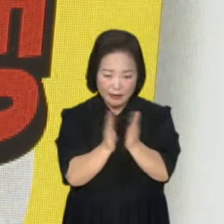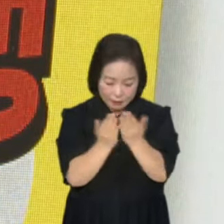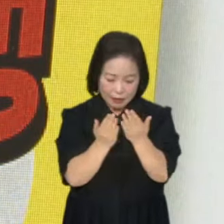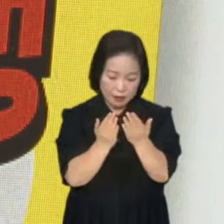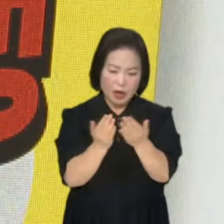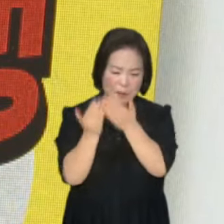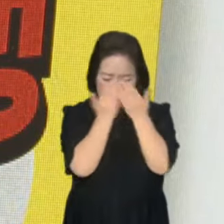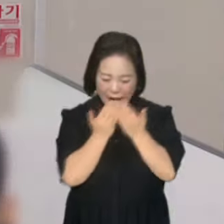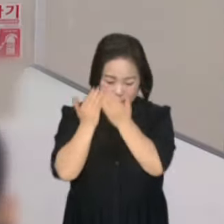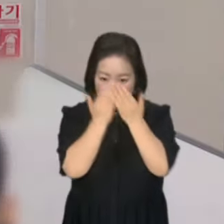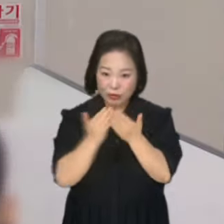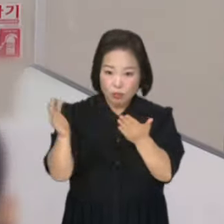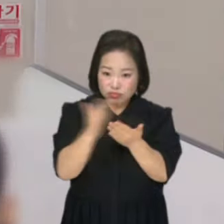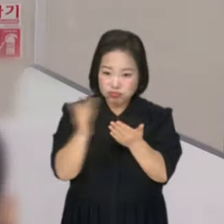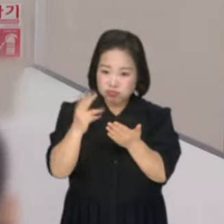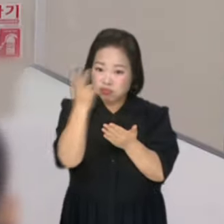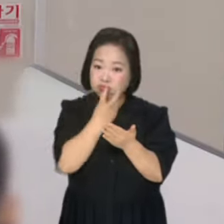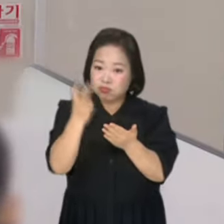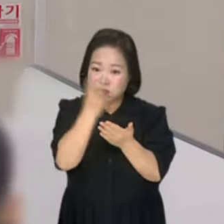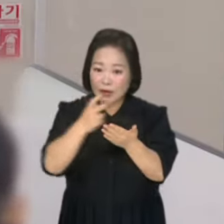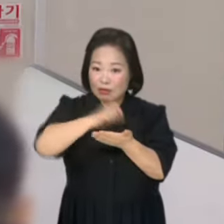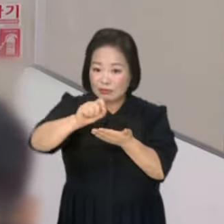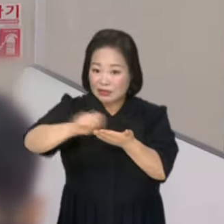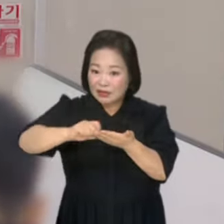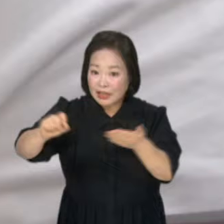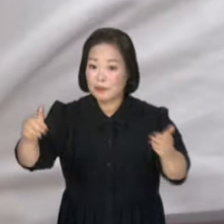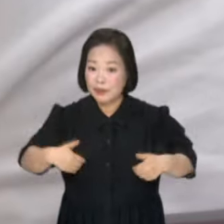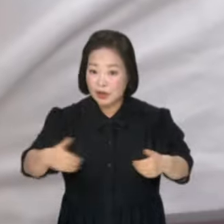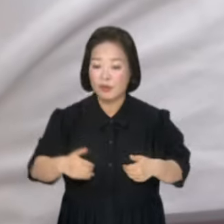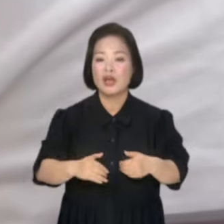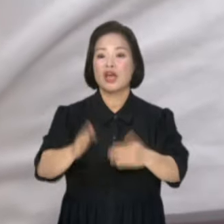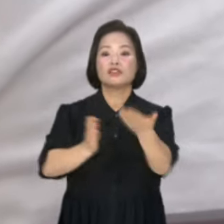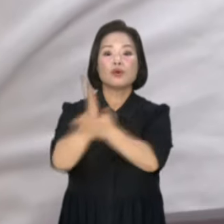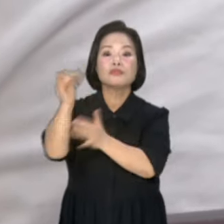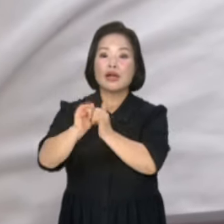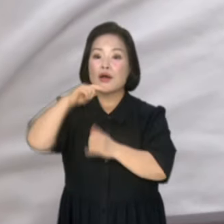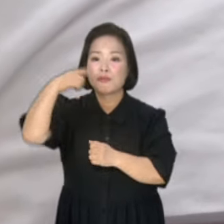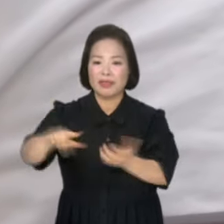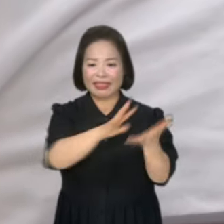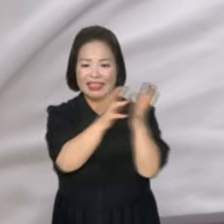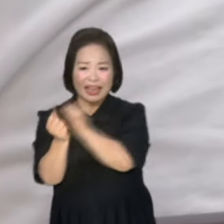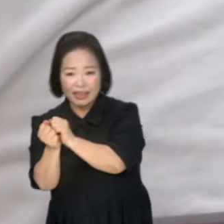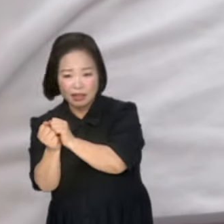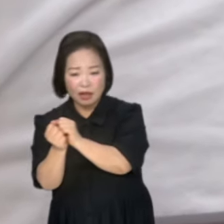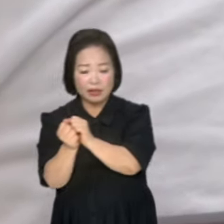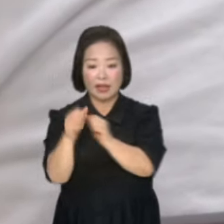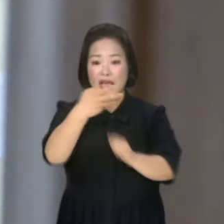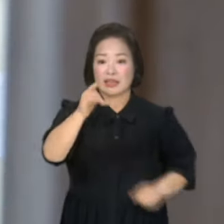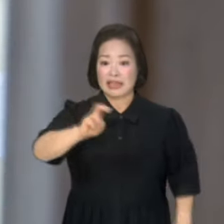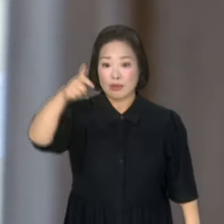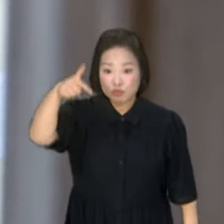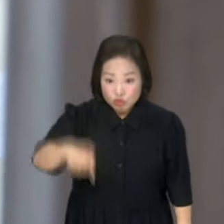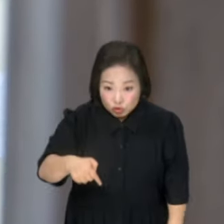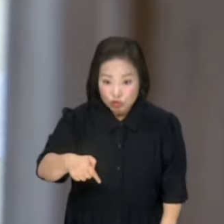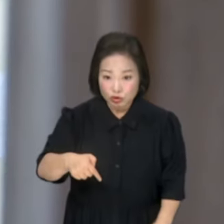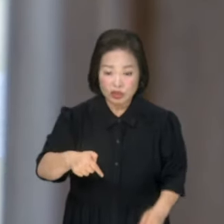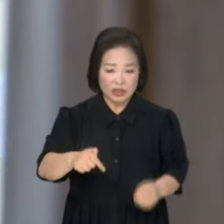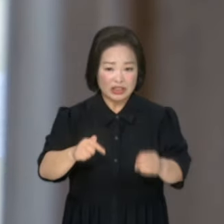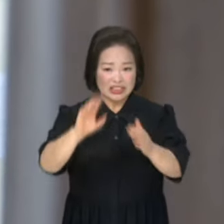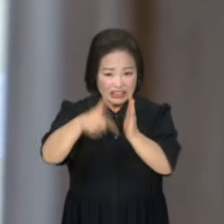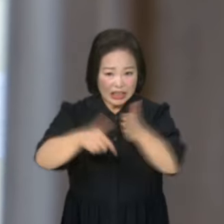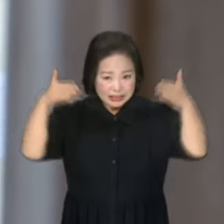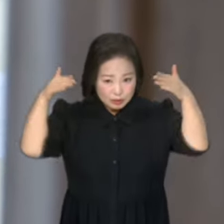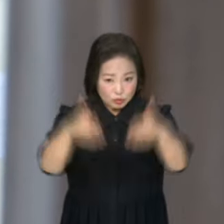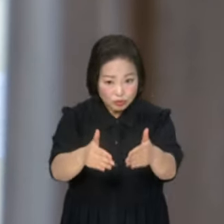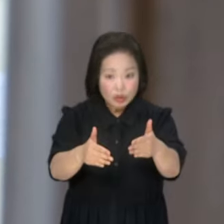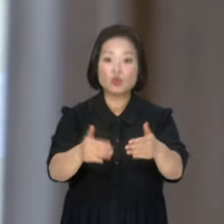학습해야 합니다 이밖에도 전문가들은 단기간에 점수를 끌어올릴 수 있는 탐구 영역에 좀 더 집중할 필요도 있다고